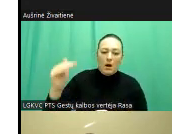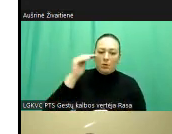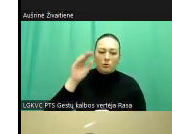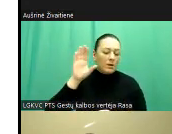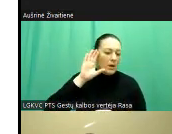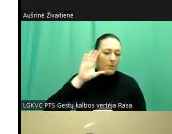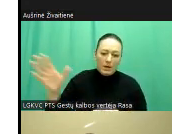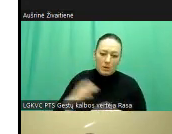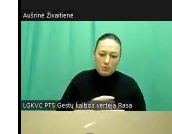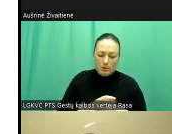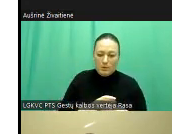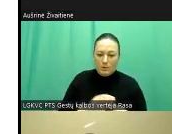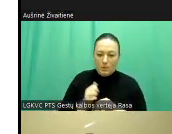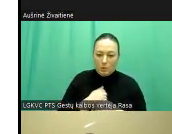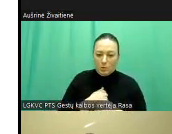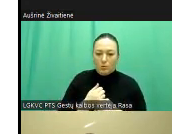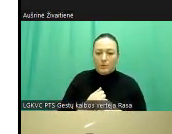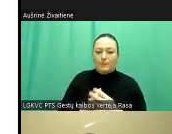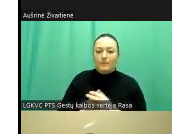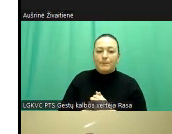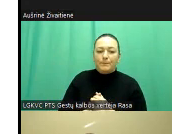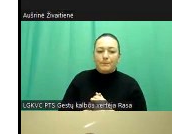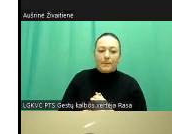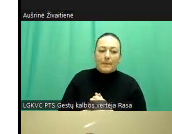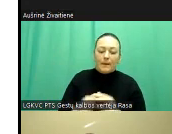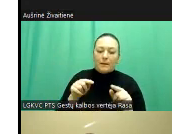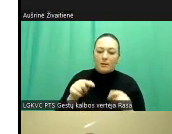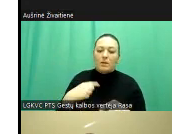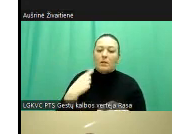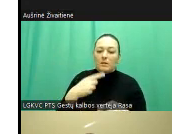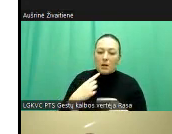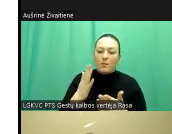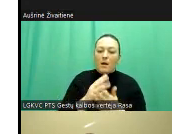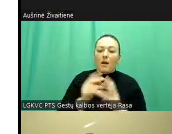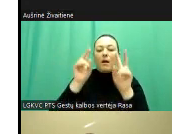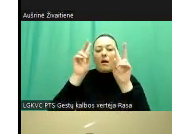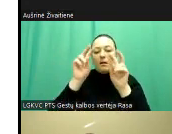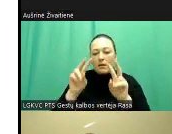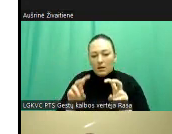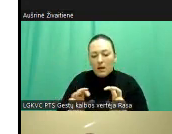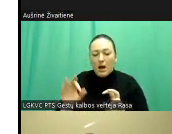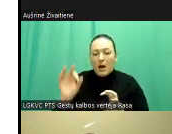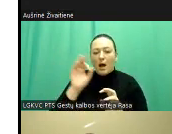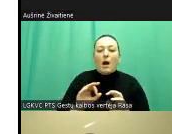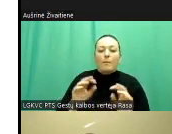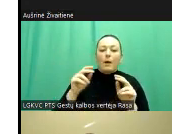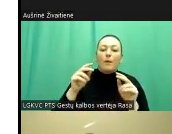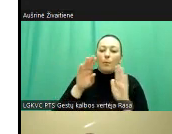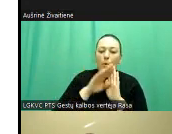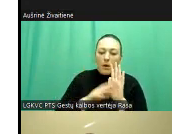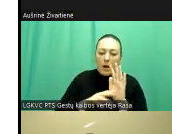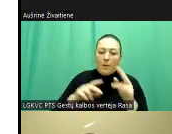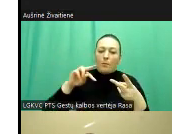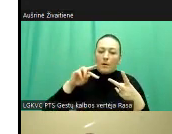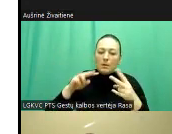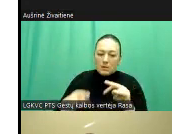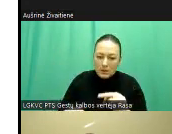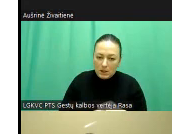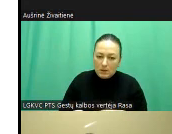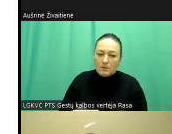nepriklausomybės autonomijos laipsnį. Ir čia sakoma, kad tyrimai apie programų reformą rodo, kad